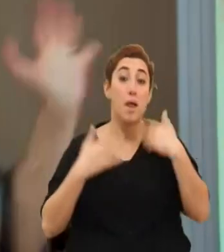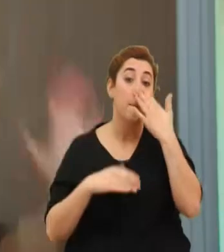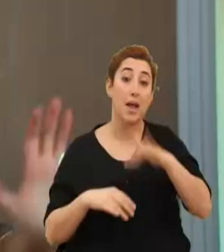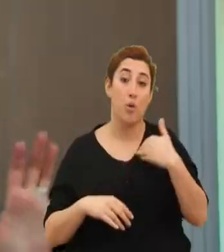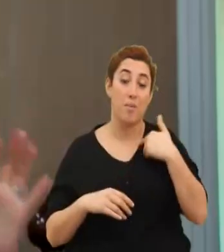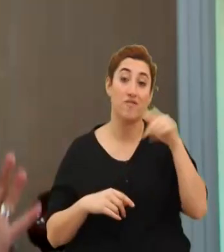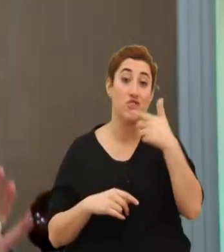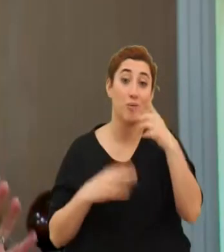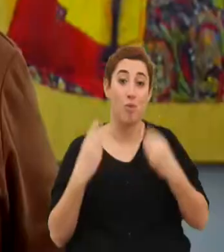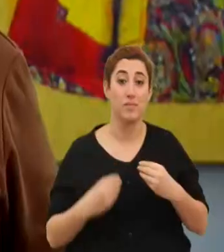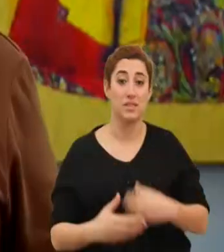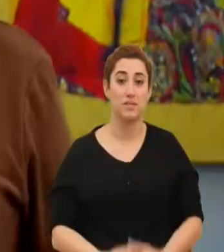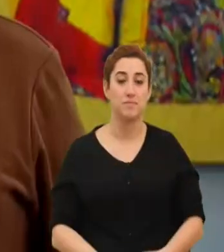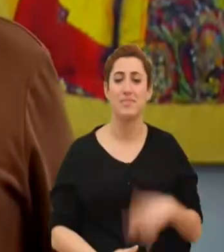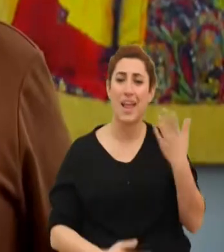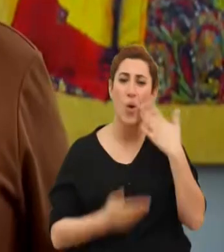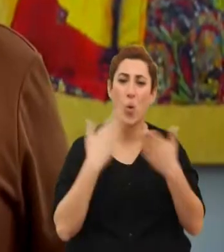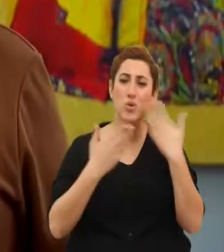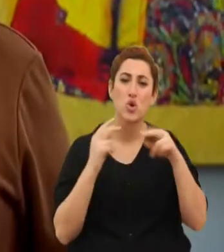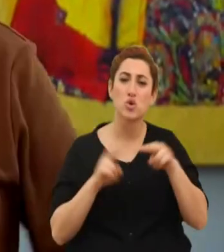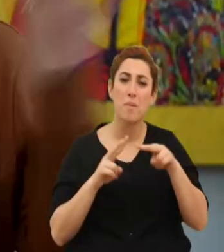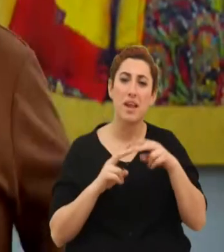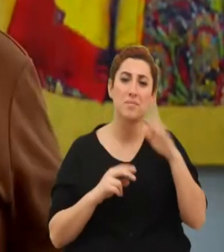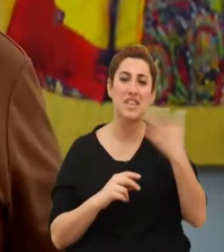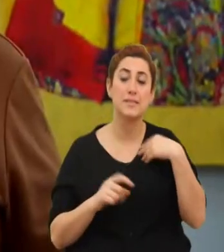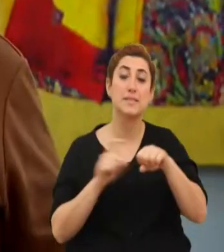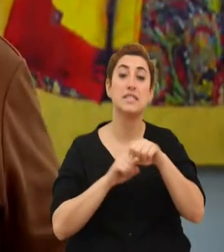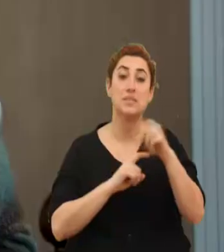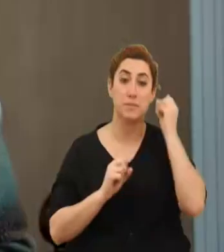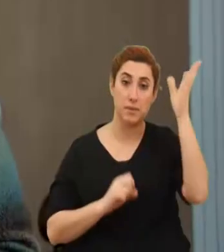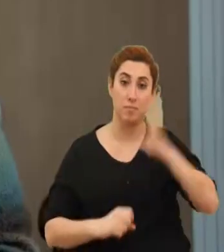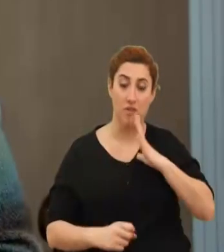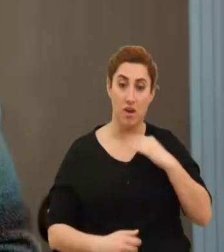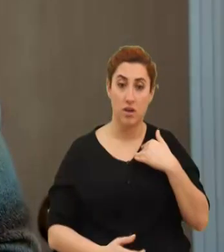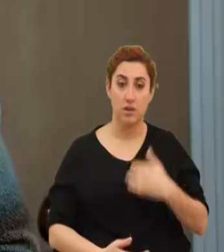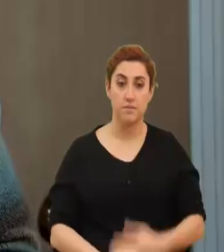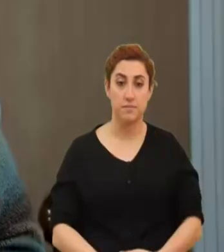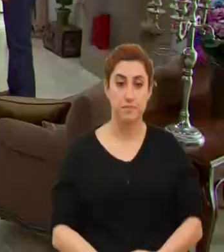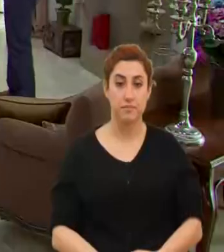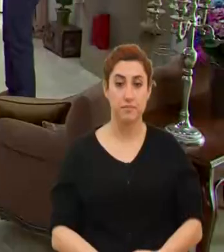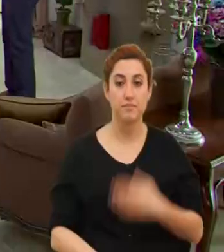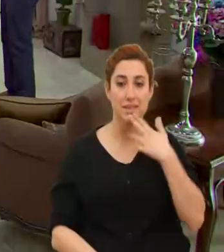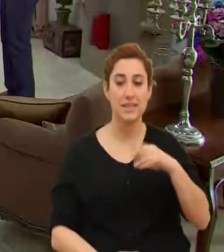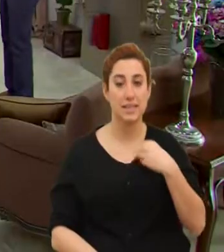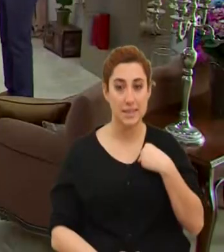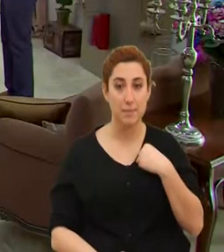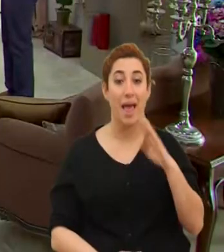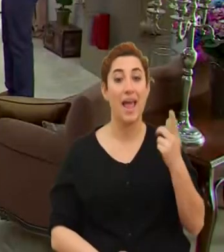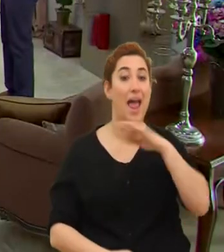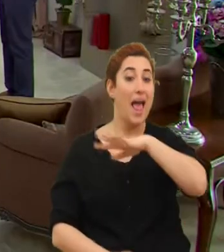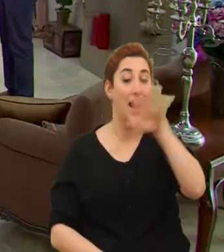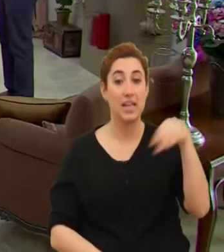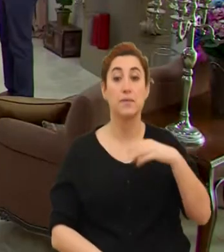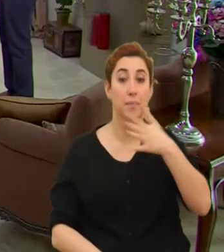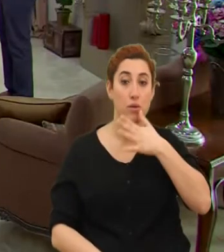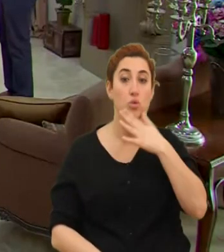merakla bekliyorum ben çekilmesini yani. Ya ne konuşup duruyorsun Meryem? Zaten sinirin tepemde. Kızım, madem en